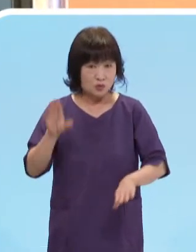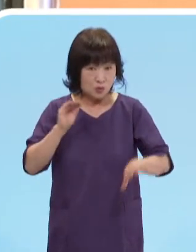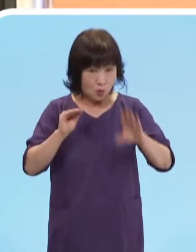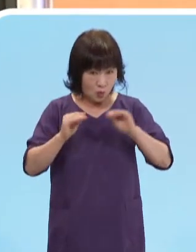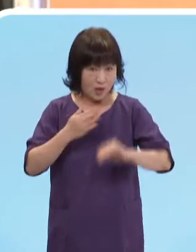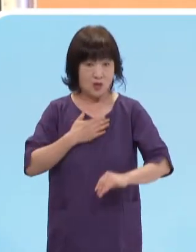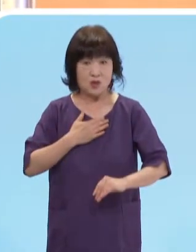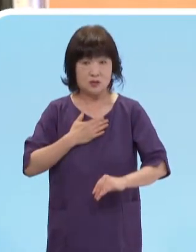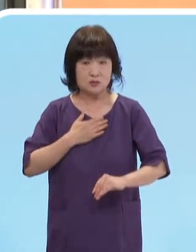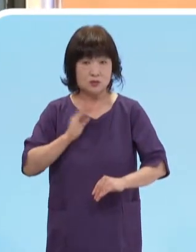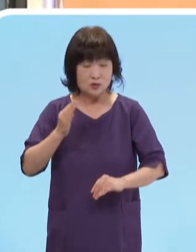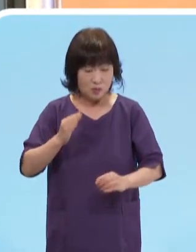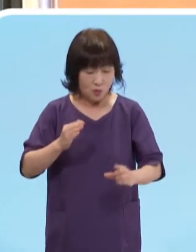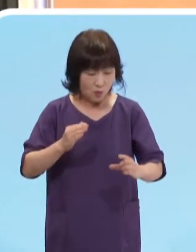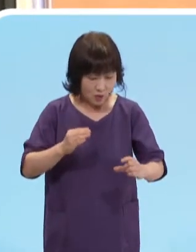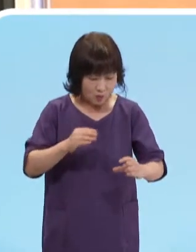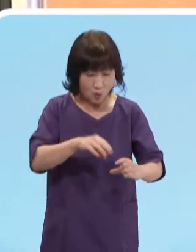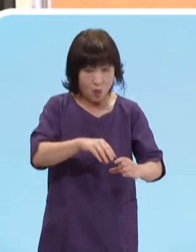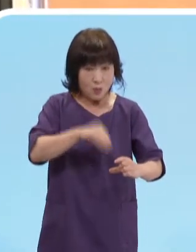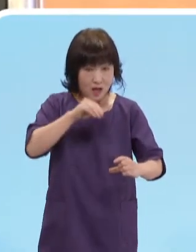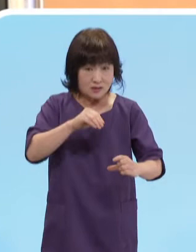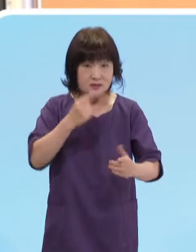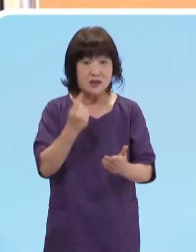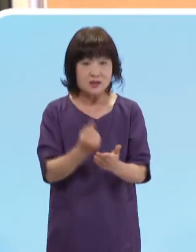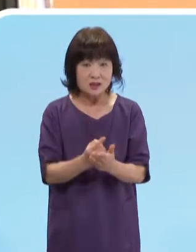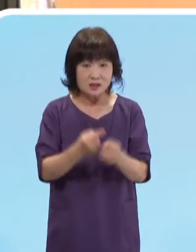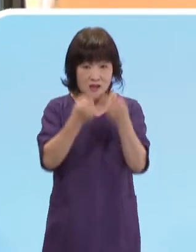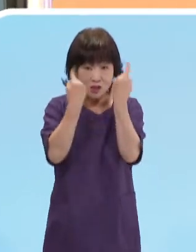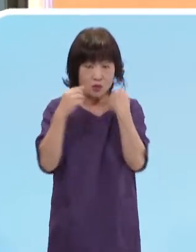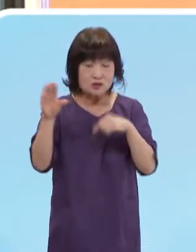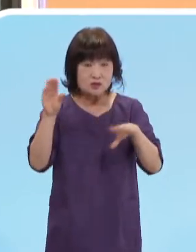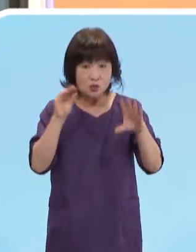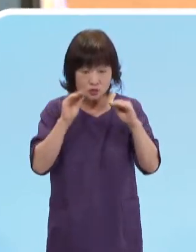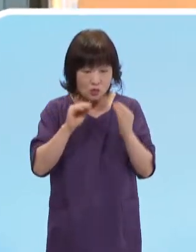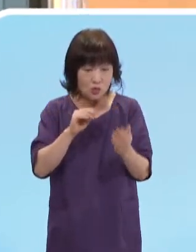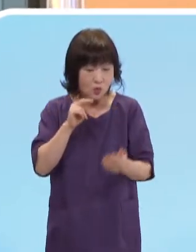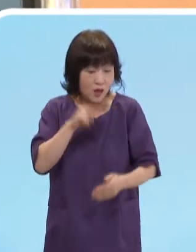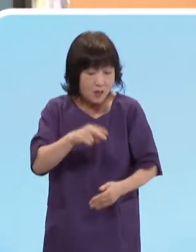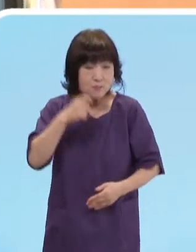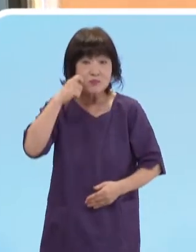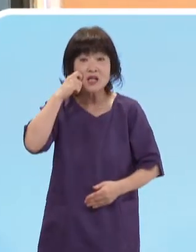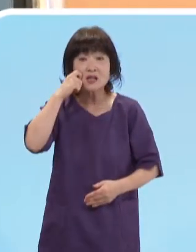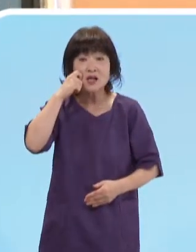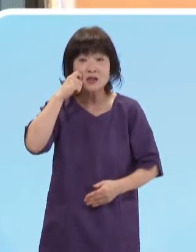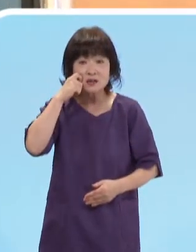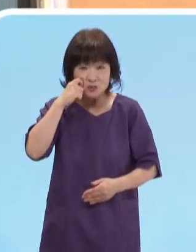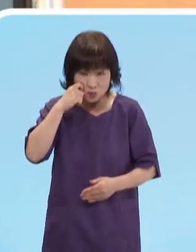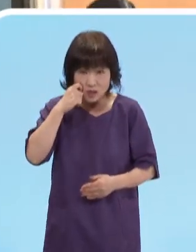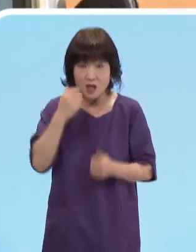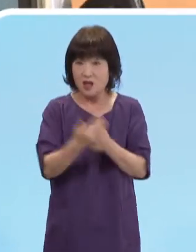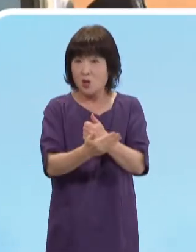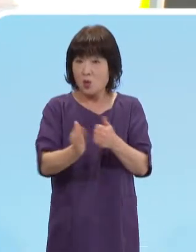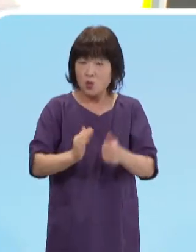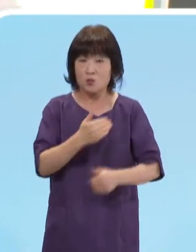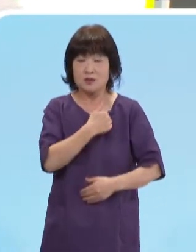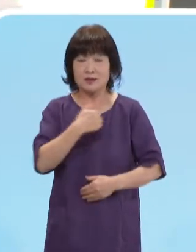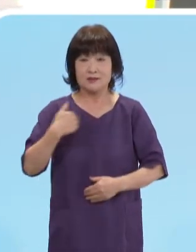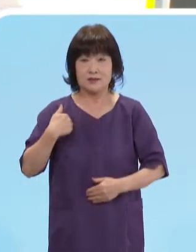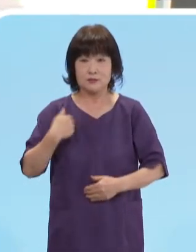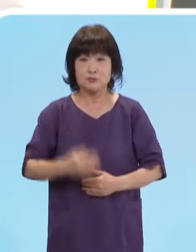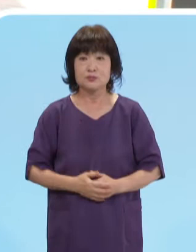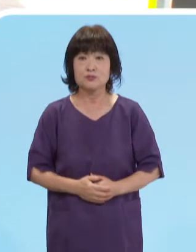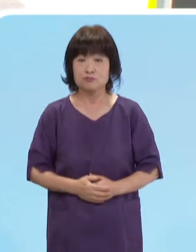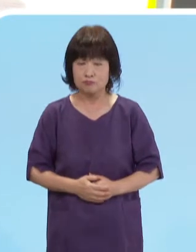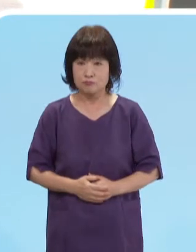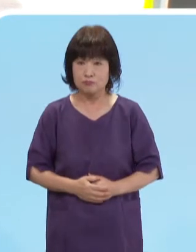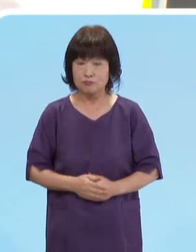ております。ただ読み込んだだけでは本人さんの、情報が分からないので、個人情報の保護になっておりまして、 実際認知